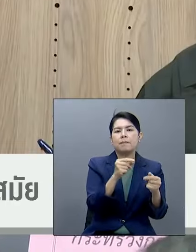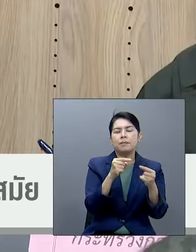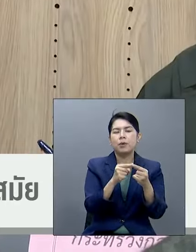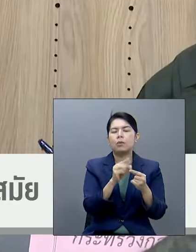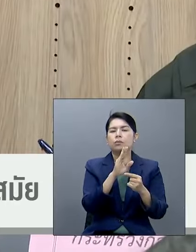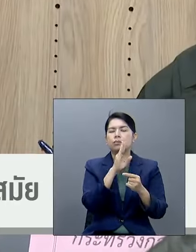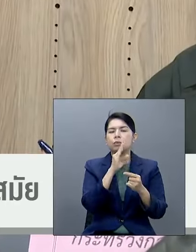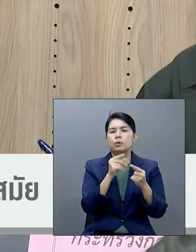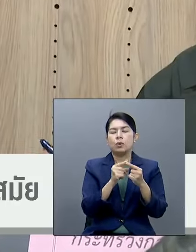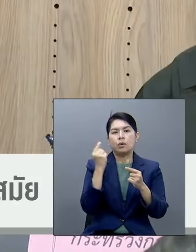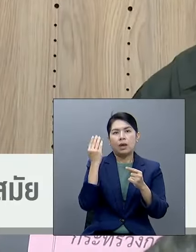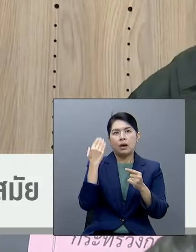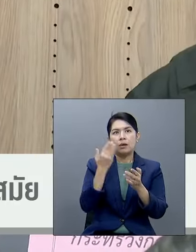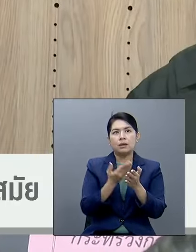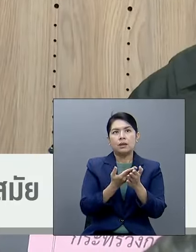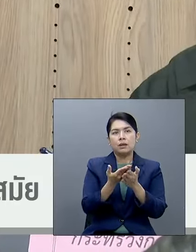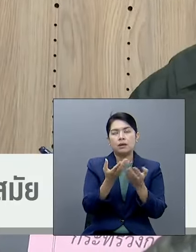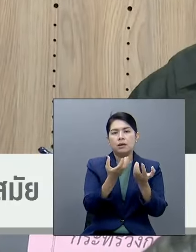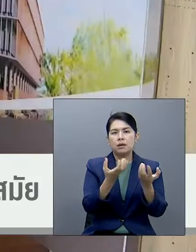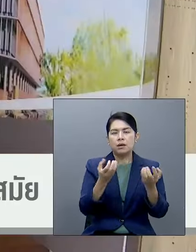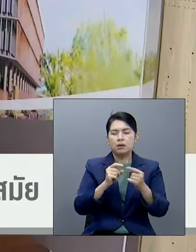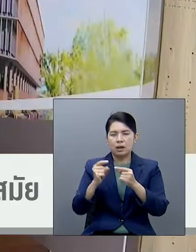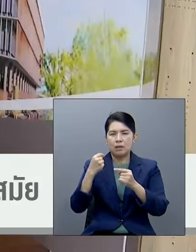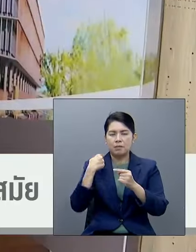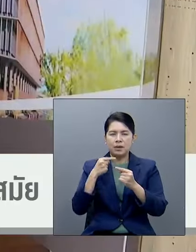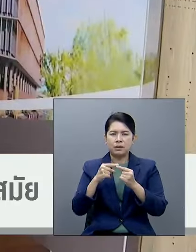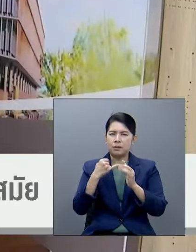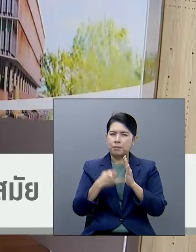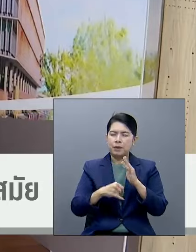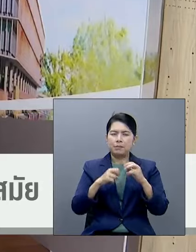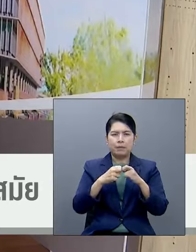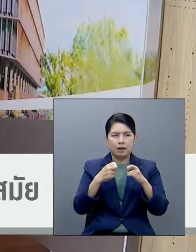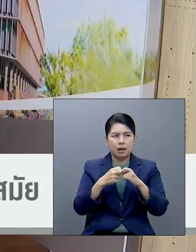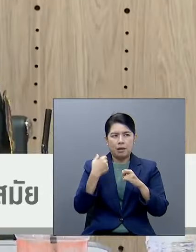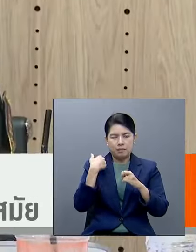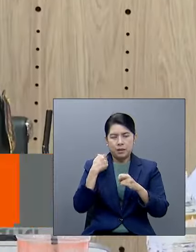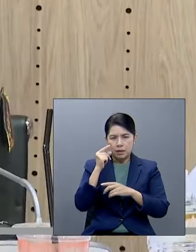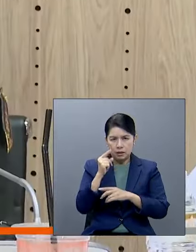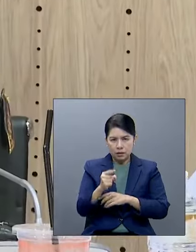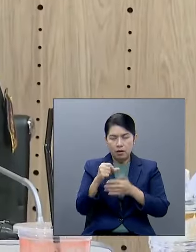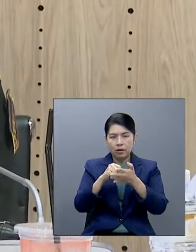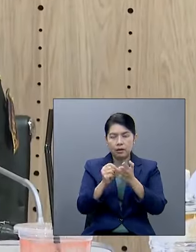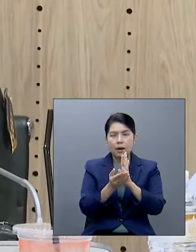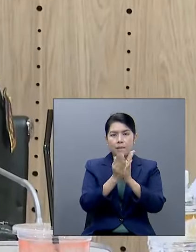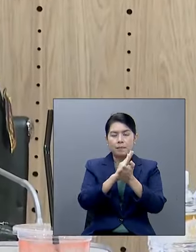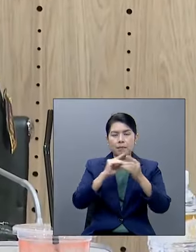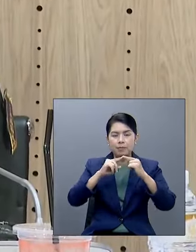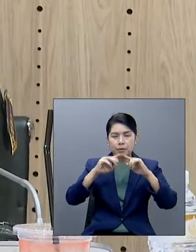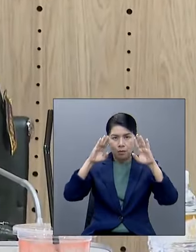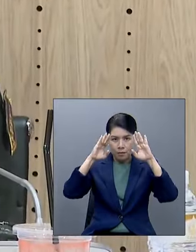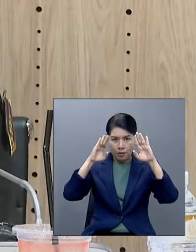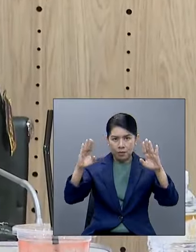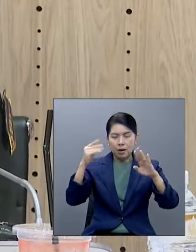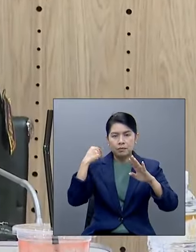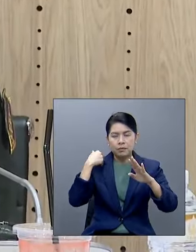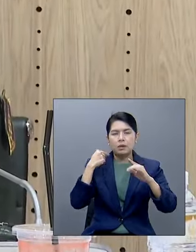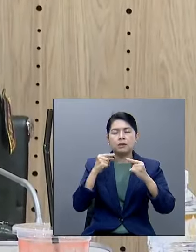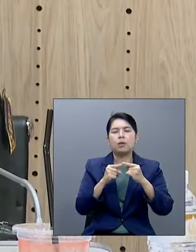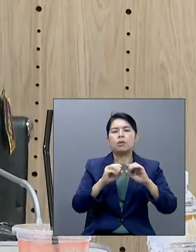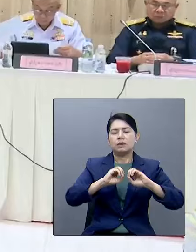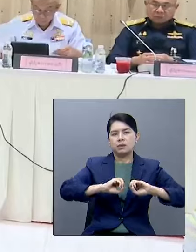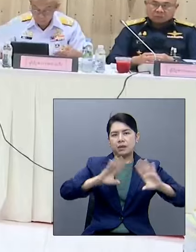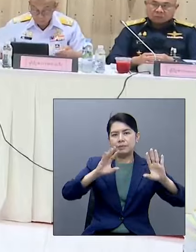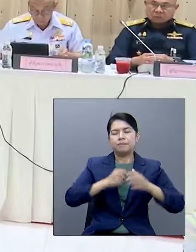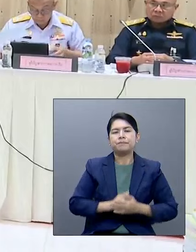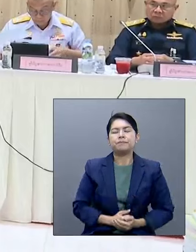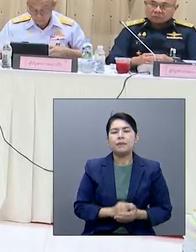จากการจัดซื้ออาวุธในอดีตเป็นบทเรียนค่ะนำไปสู่การกำหนดแนวทางจัดซื้ออาวุธที่จำเป็นของกองทัพด้วยความโปร่งใสส่วนงบประมาณการ